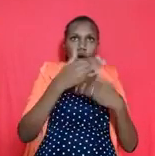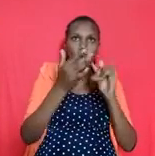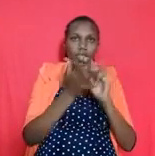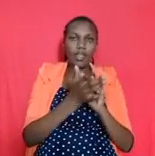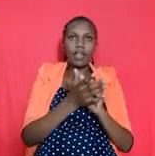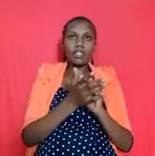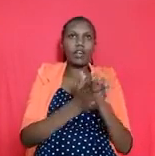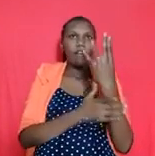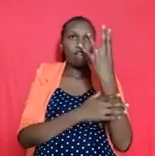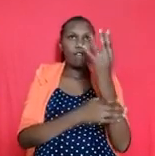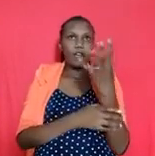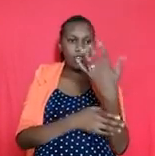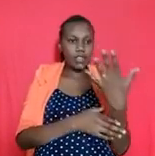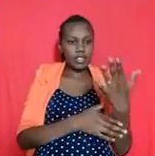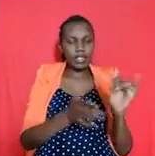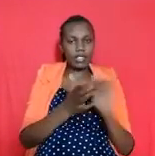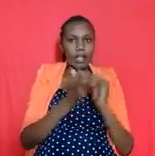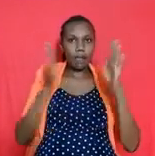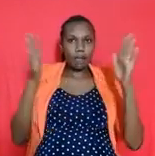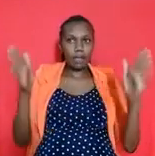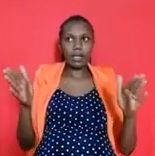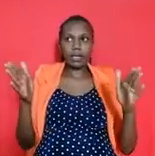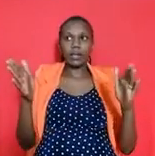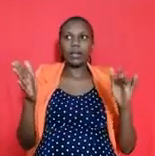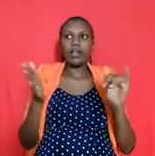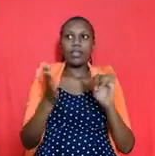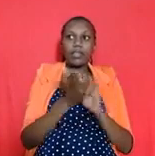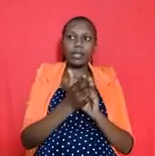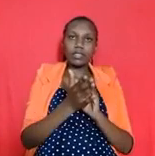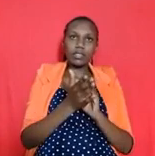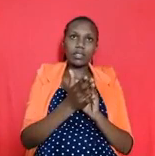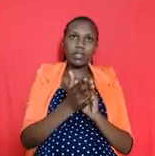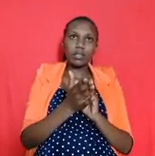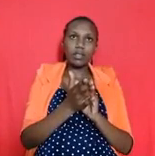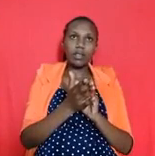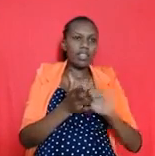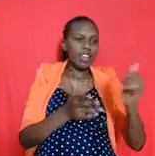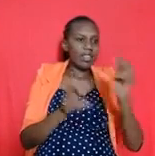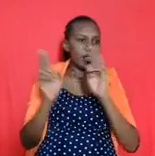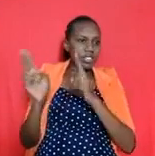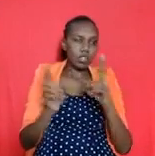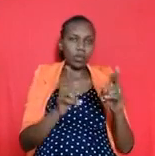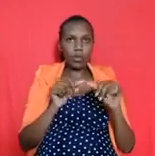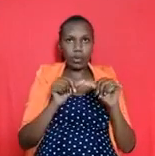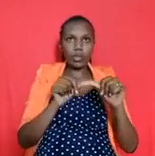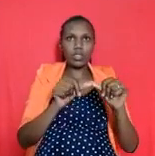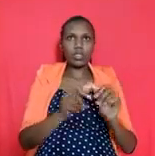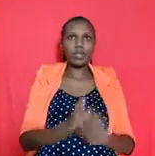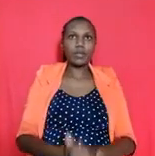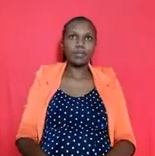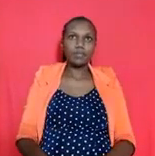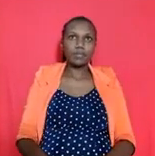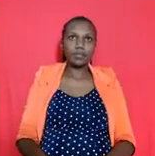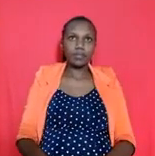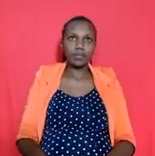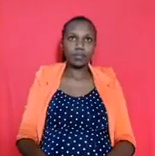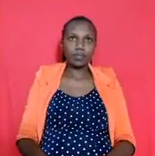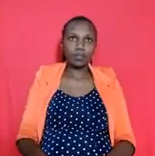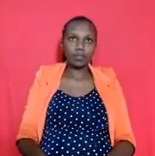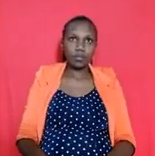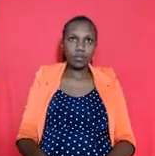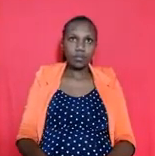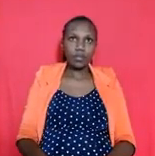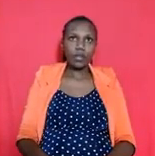maria mana manene maria mangi ma kawaida makiri oroho tuguthii na mbere mau manene